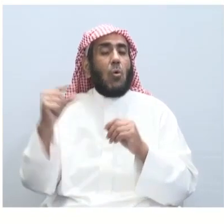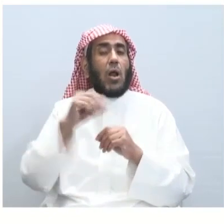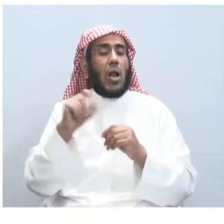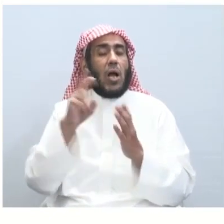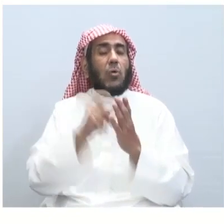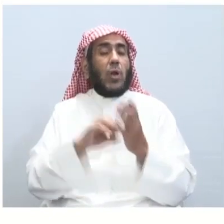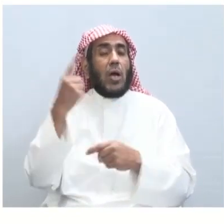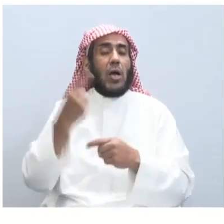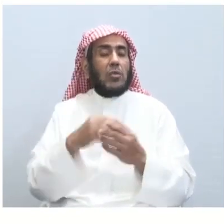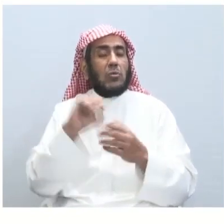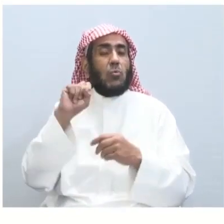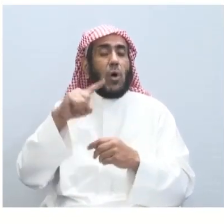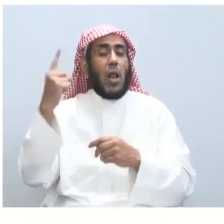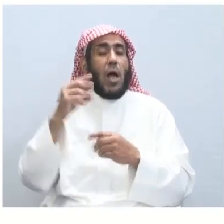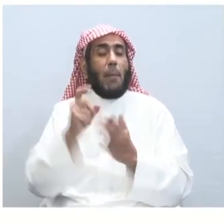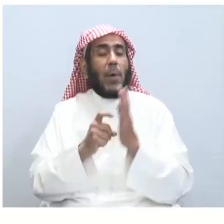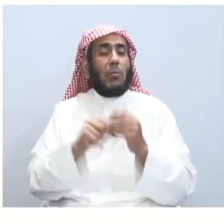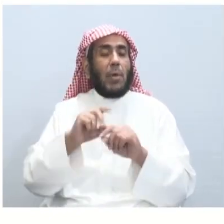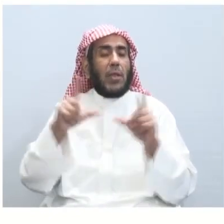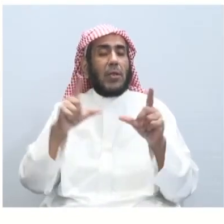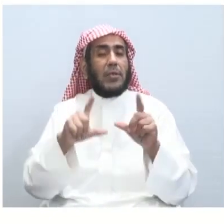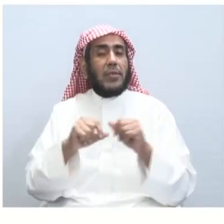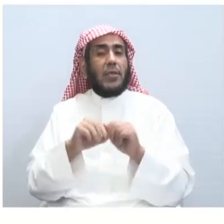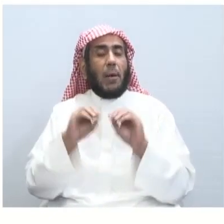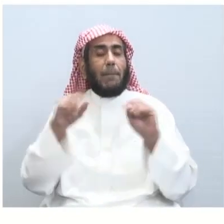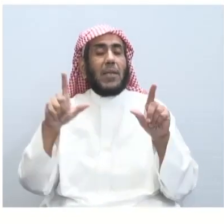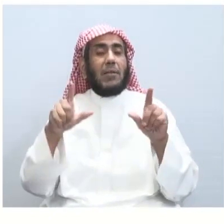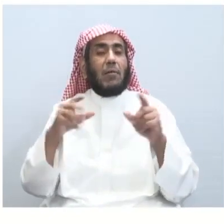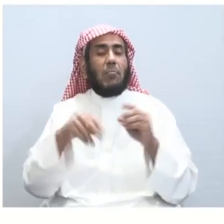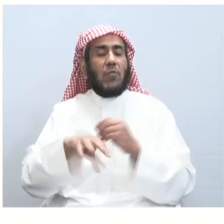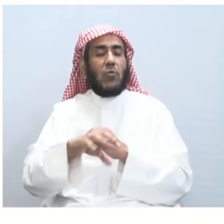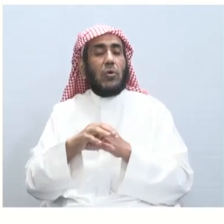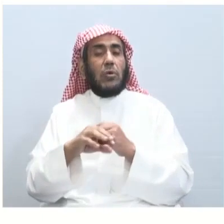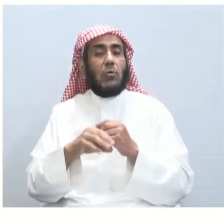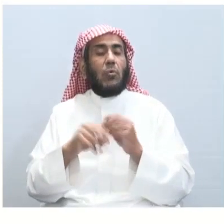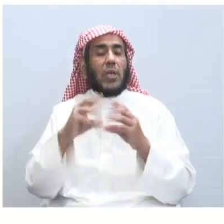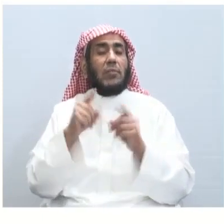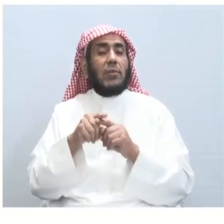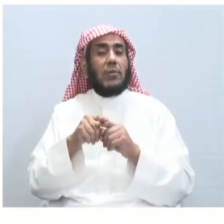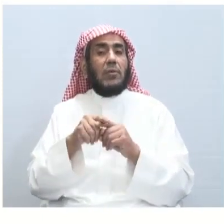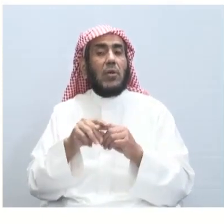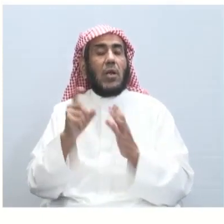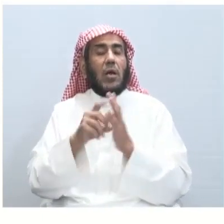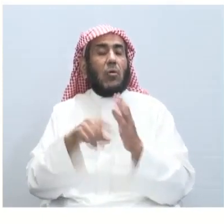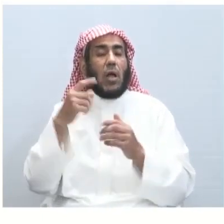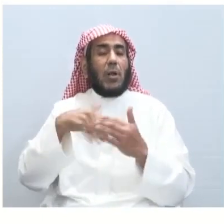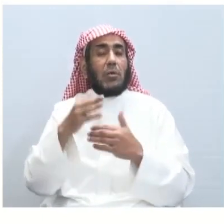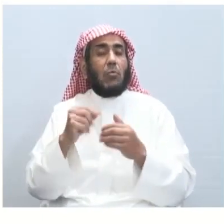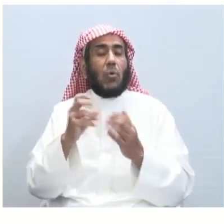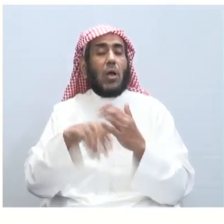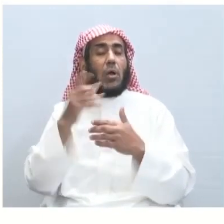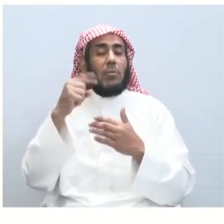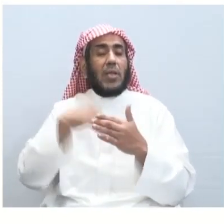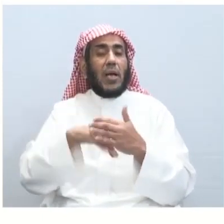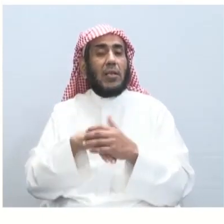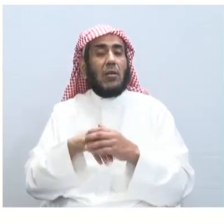القانون الخاص والقانون العام وبين ذلك من خلال ما بيناه من فروعه وتعريفه القانون العام الخارجي والقانون العام